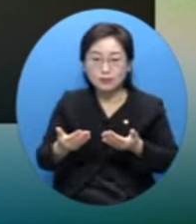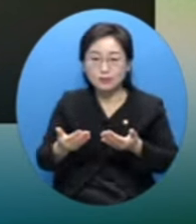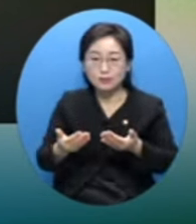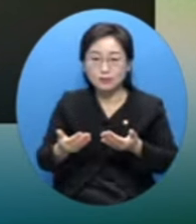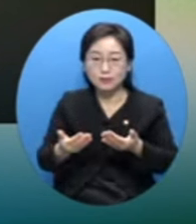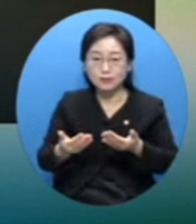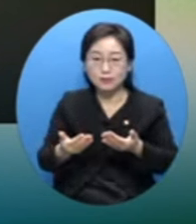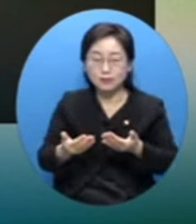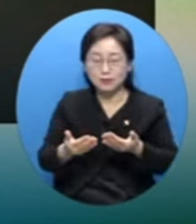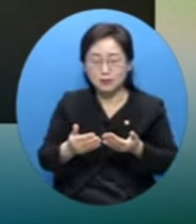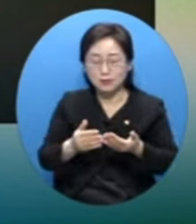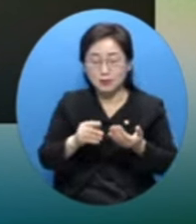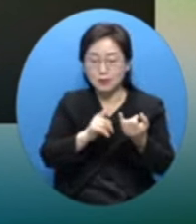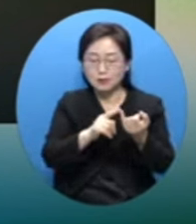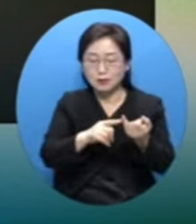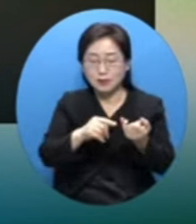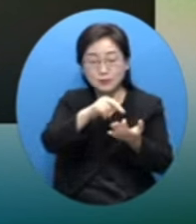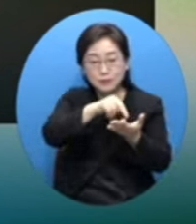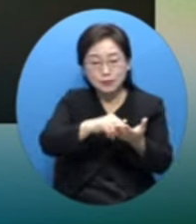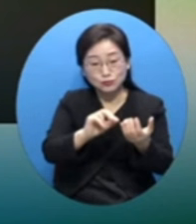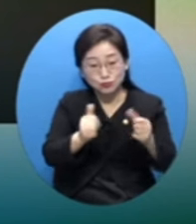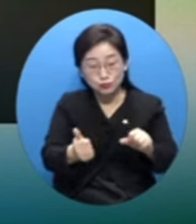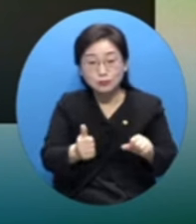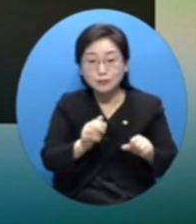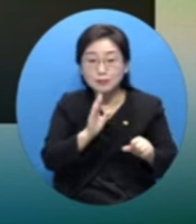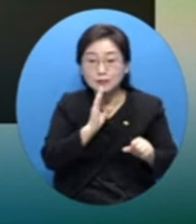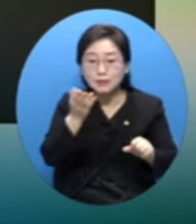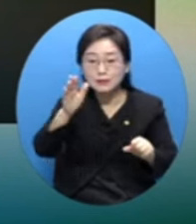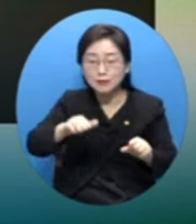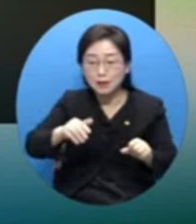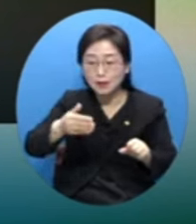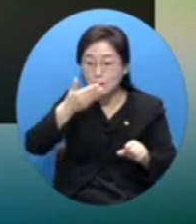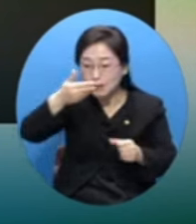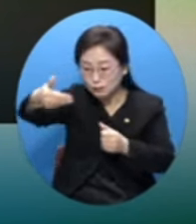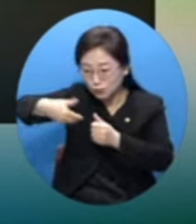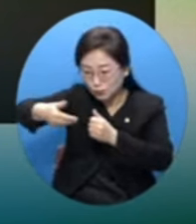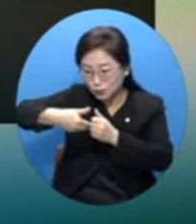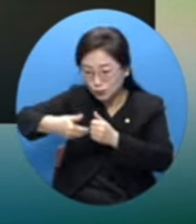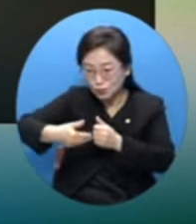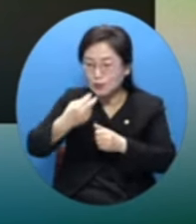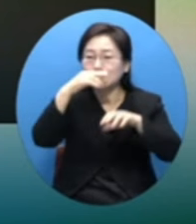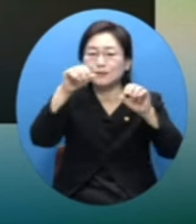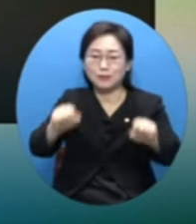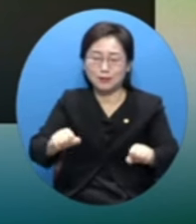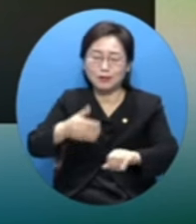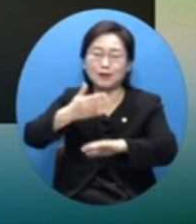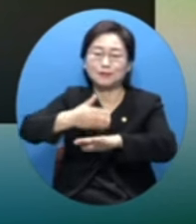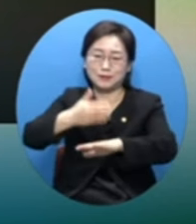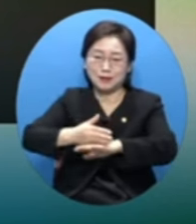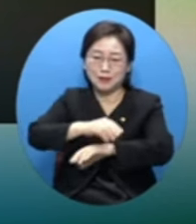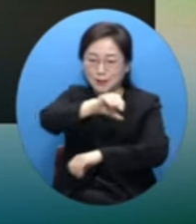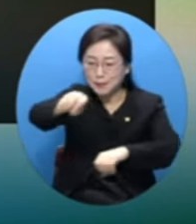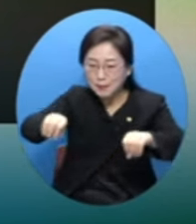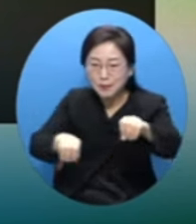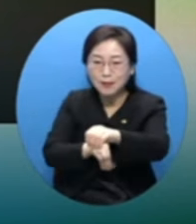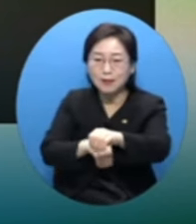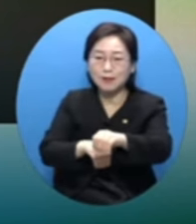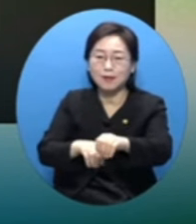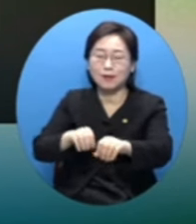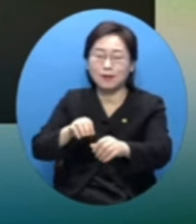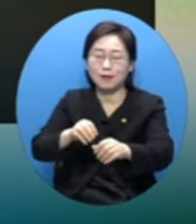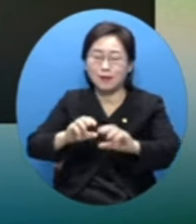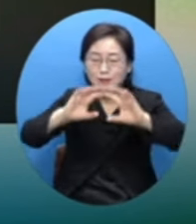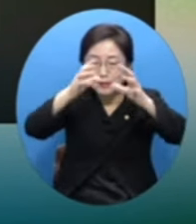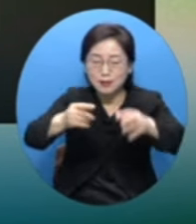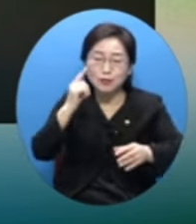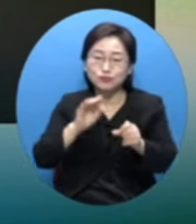주고받을 수밖에 없었던 자기가 생을 연명해야 되는 것을 너무 감사해서 이제 내가 그 받은 도움을 전 세계